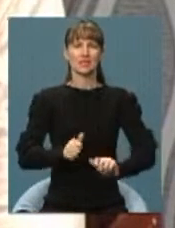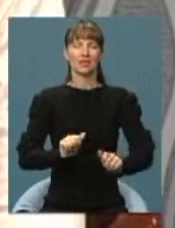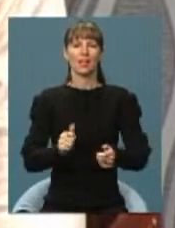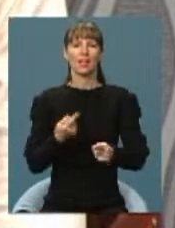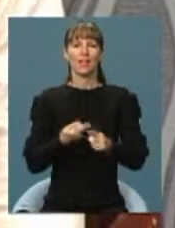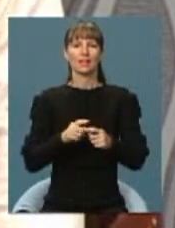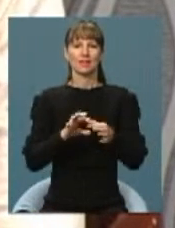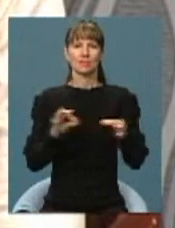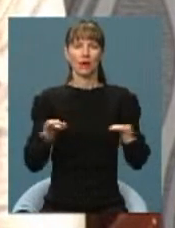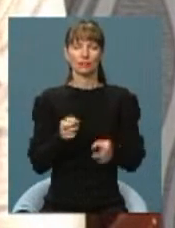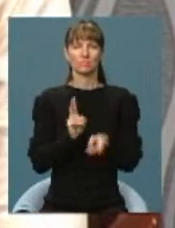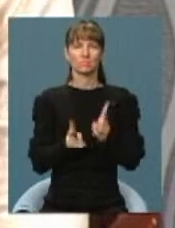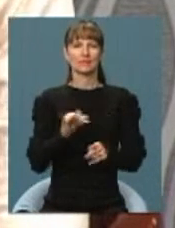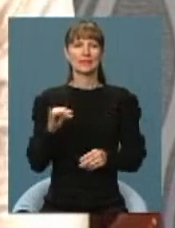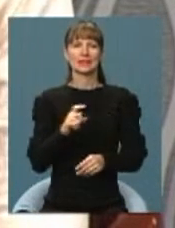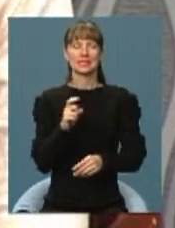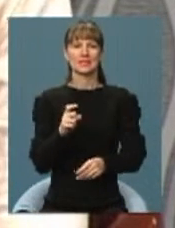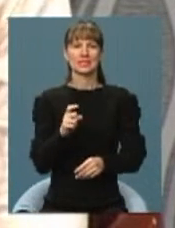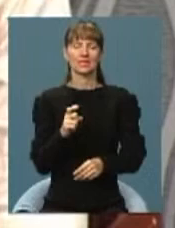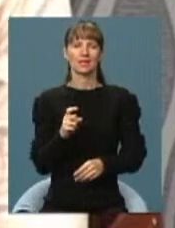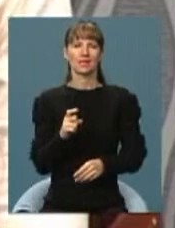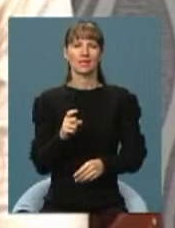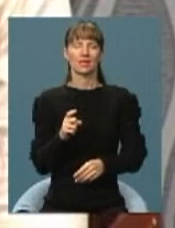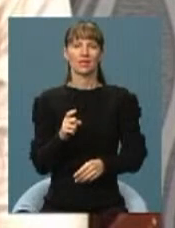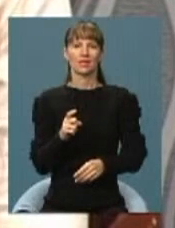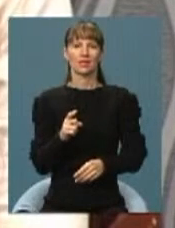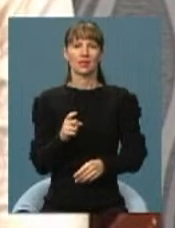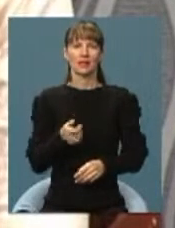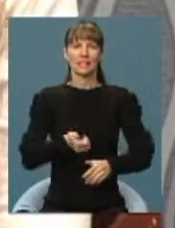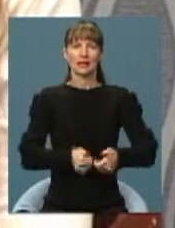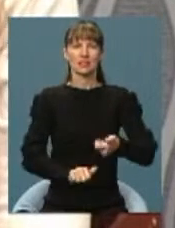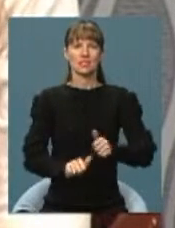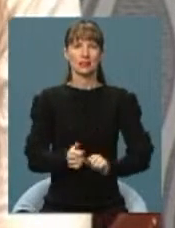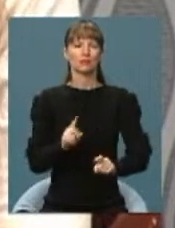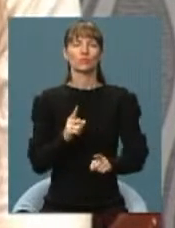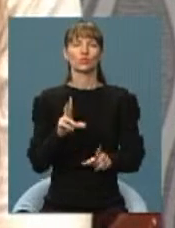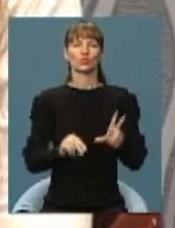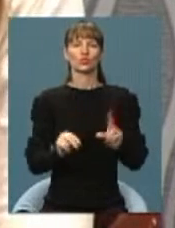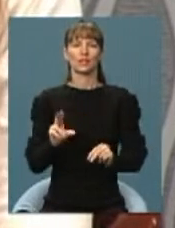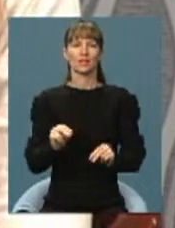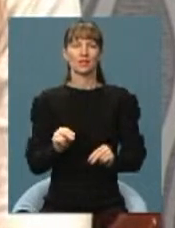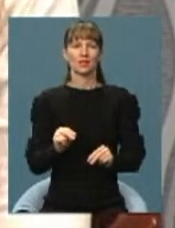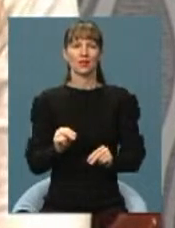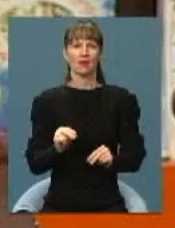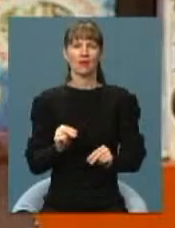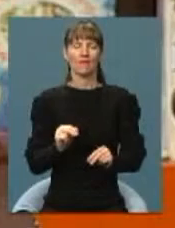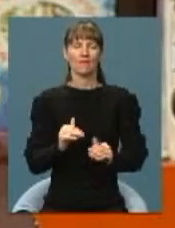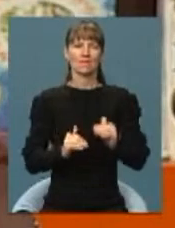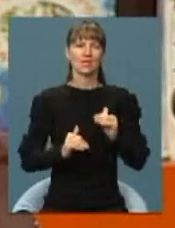спагетті, вони взагалі виготовляються із таких із тіста. Так. А чому вони вважаються